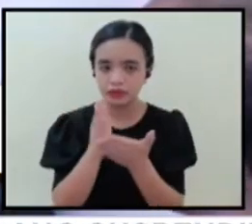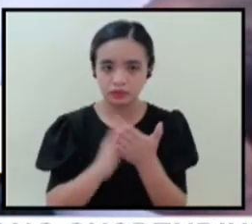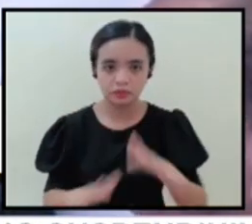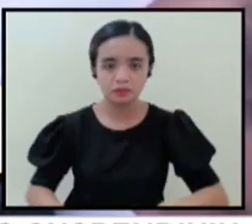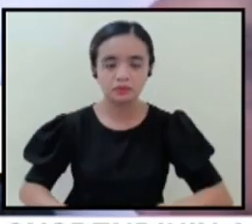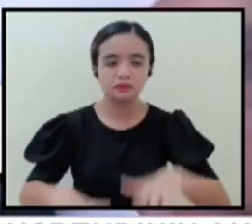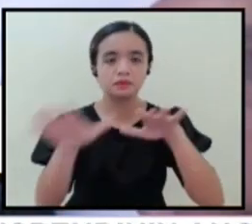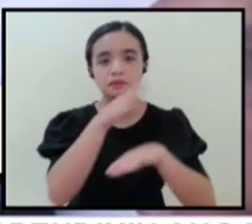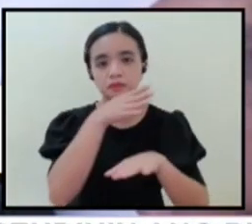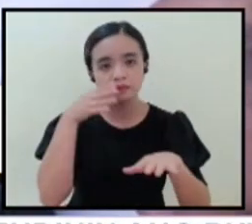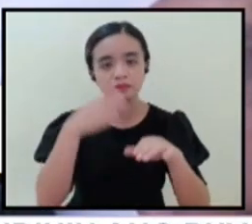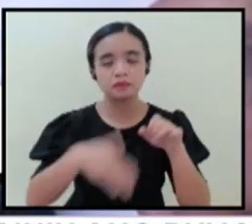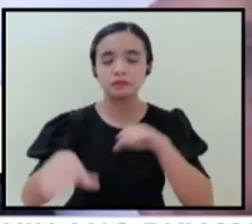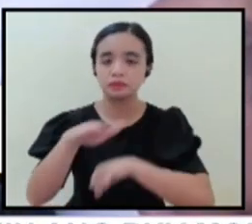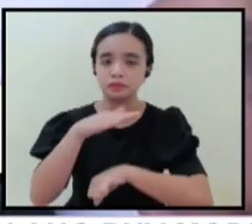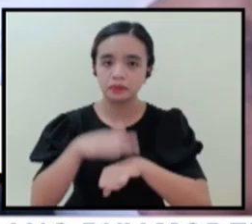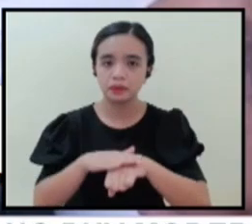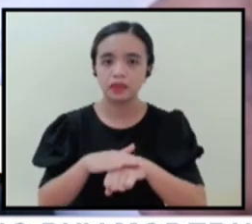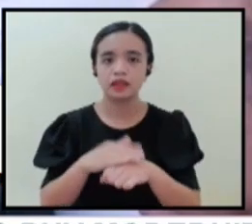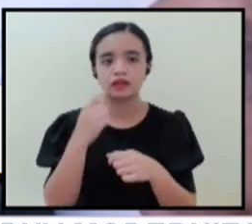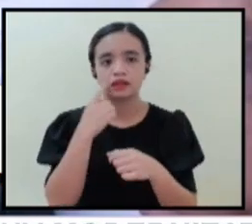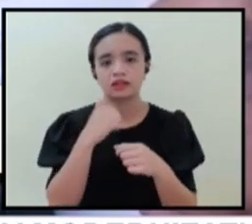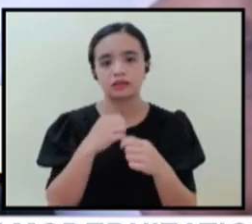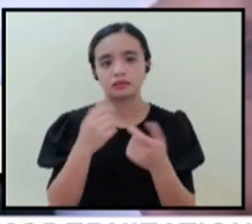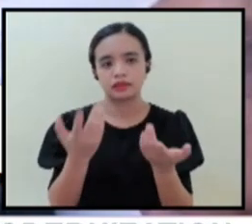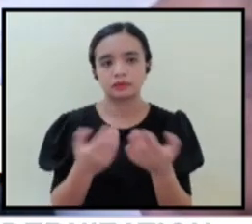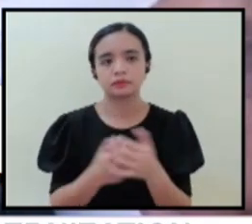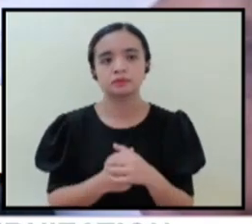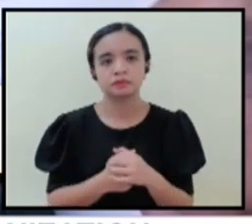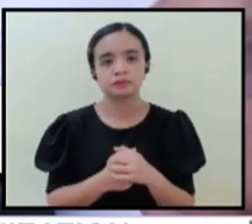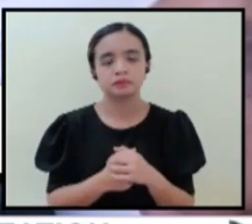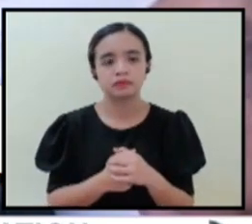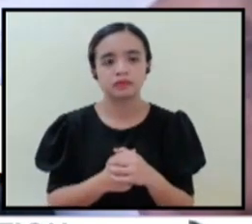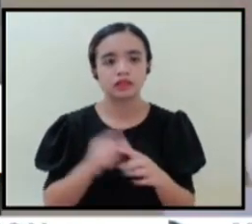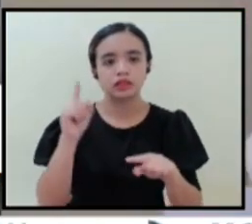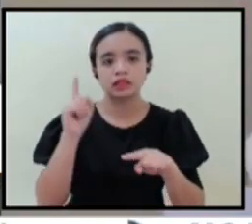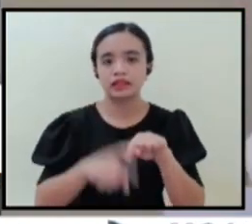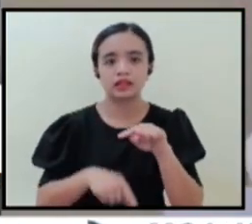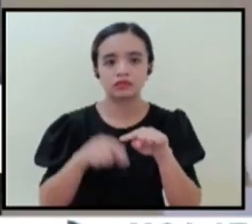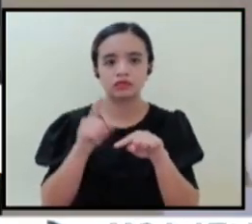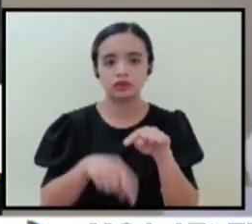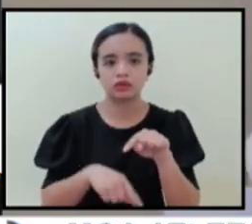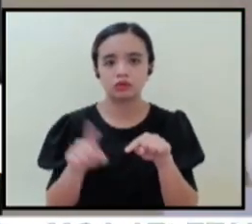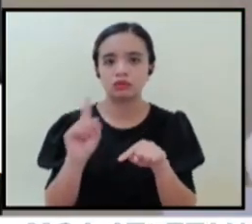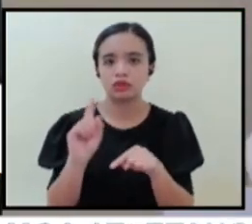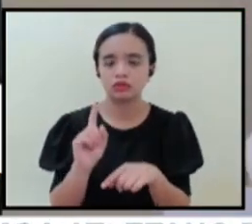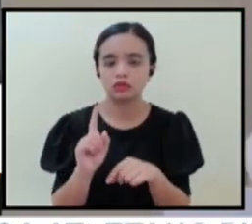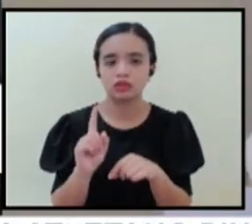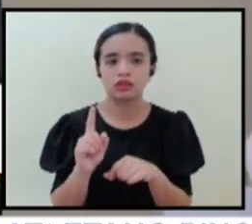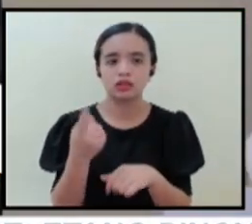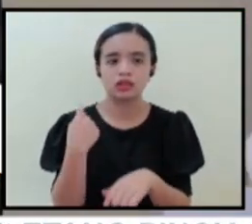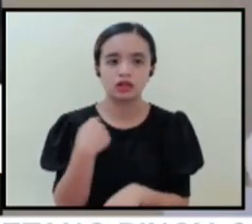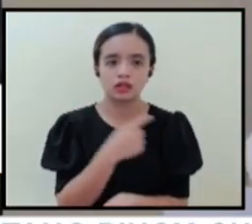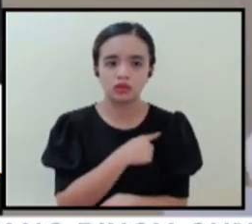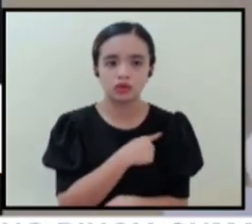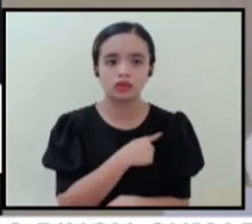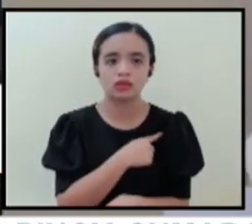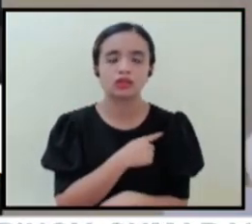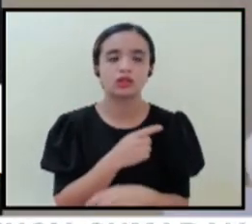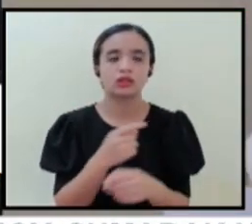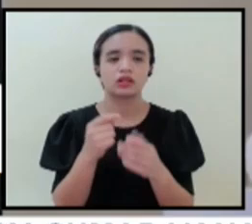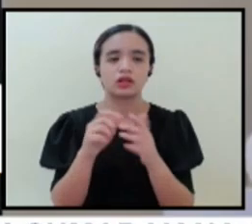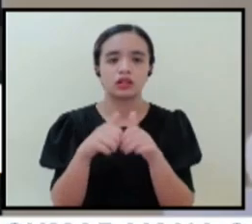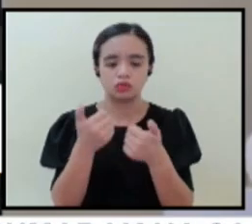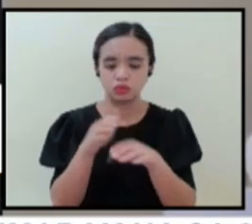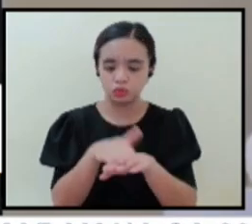laki ng bumaba na tubig sabay-sabay, bigla. Hindi na nakayanan ng mga ating mga slope protection, ng ating